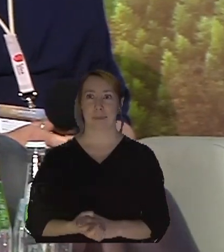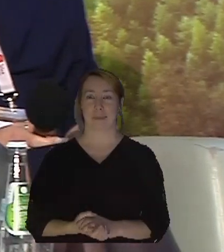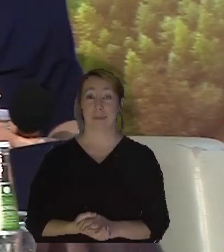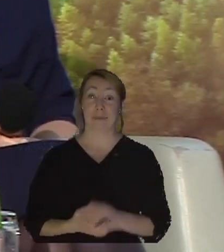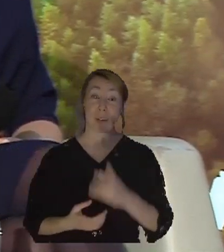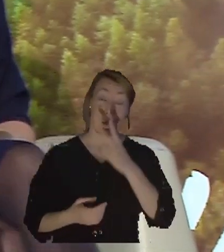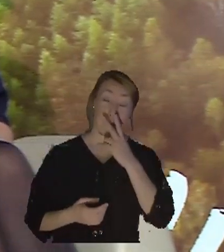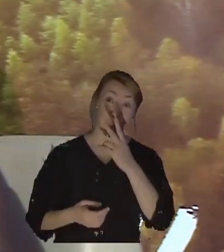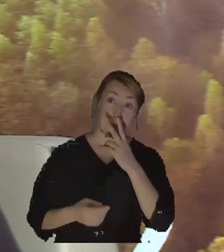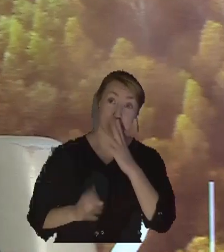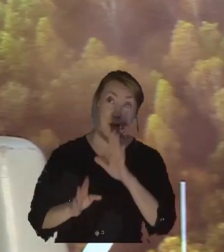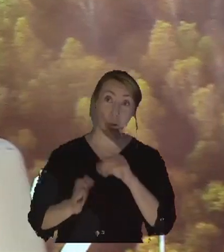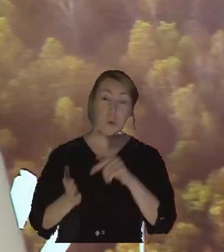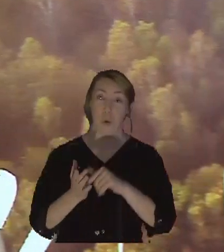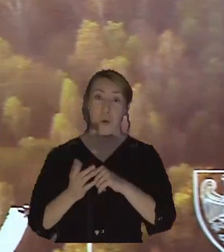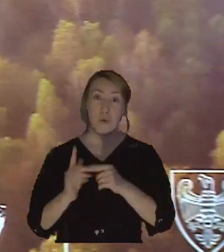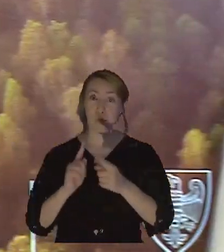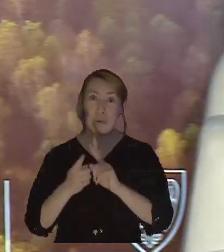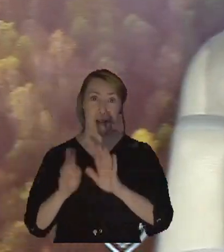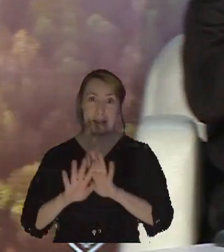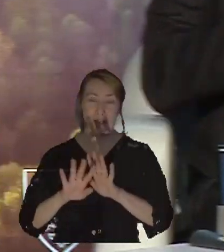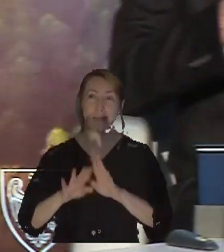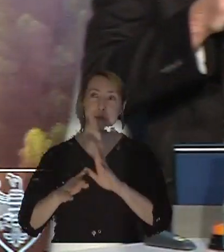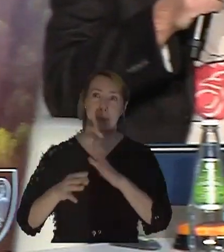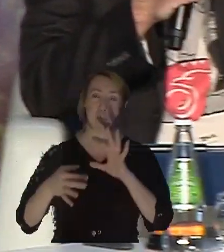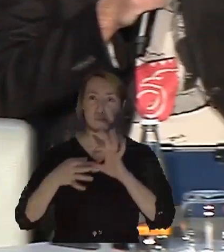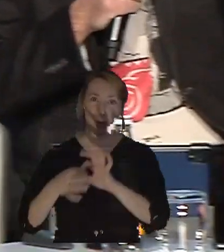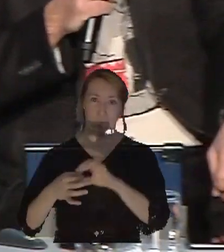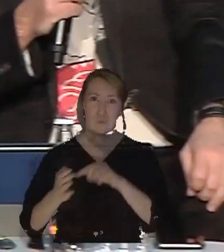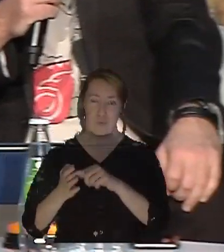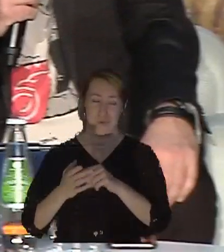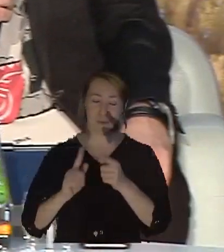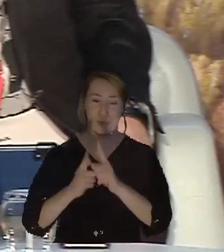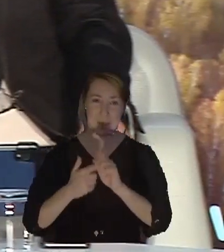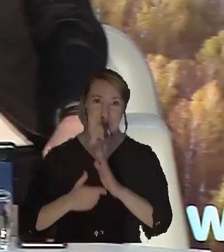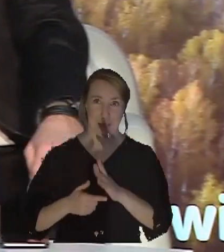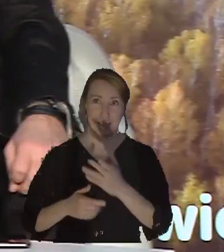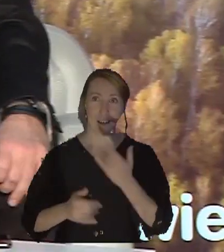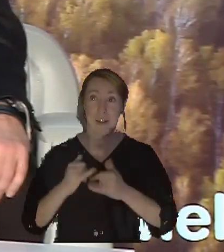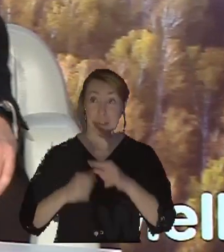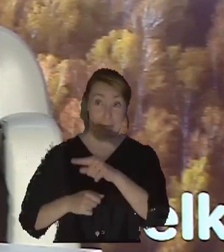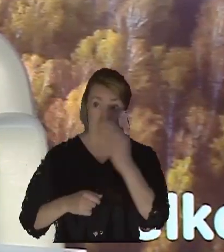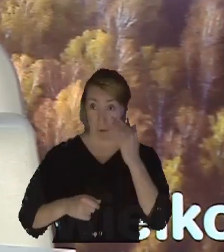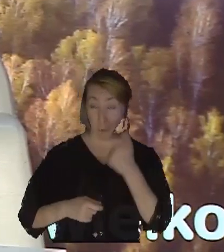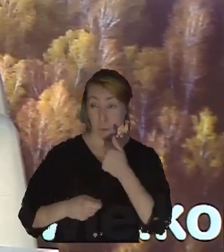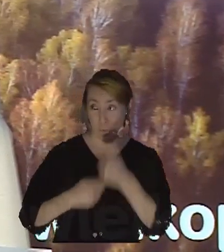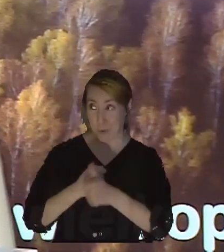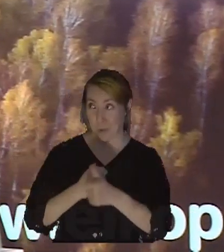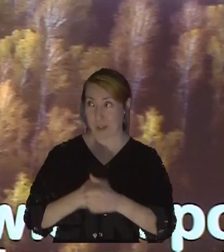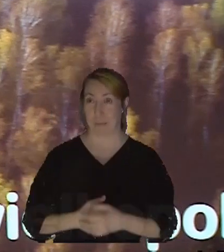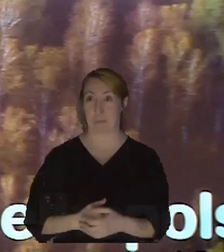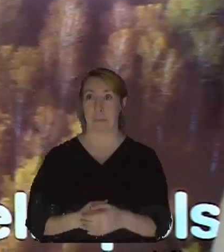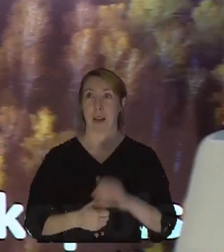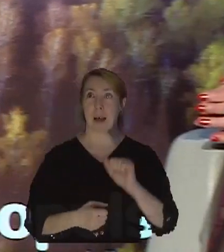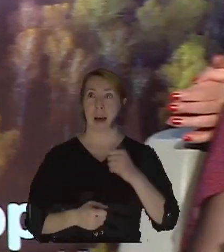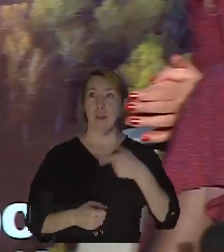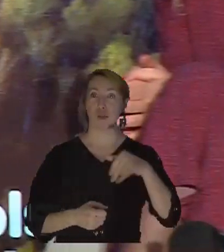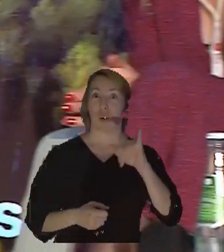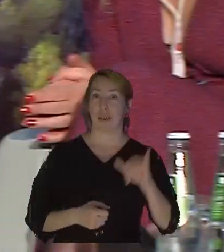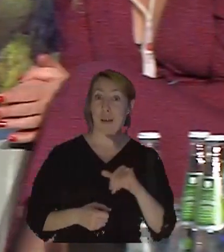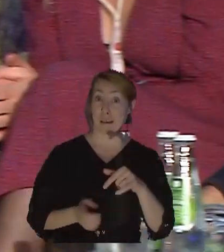Zobaczymy. To nie jest to spotkanie, ale nawiążemy do niego, jeżeli wiemy, o czym mówimy. Andrzeju, ty do